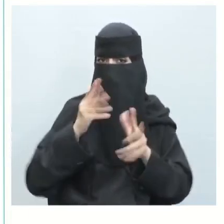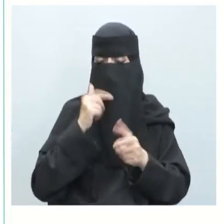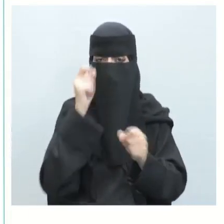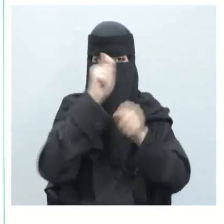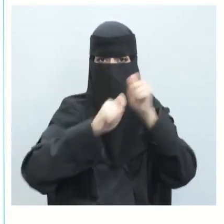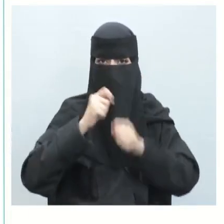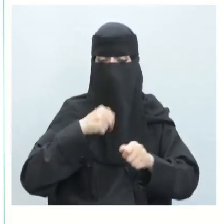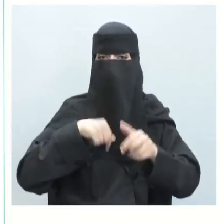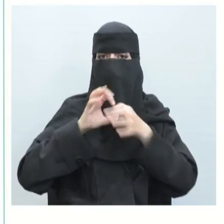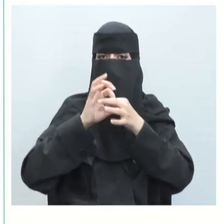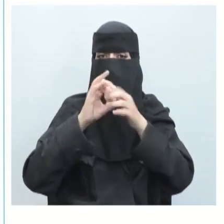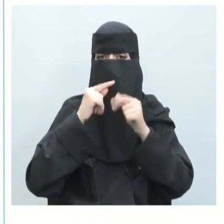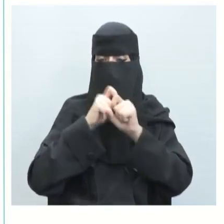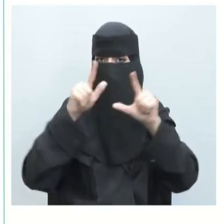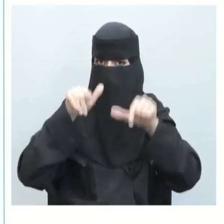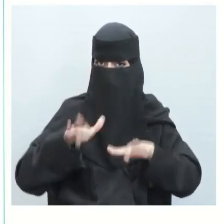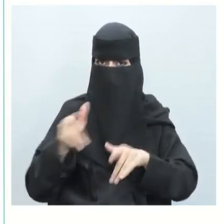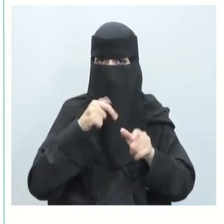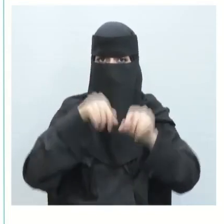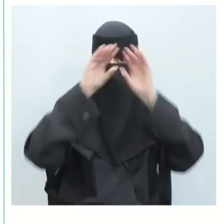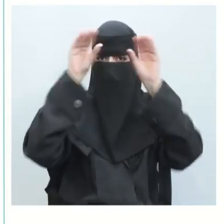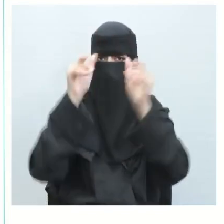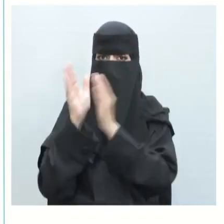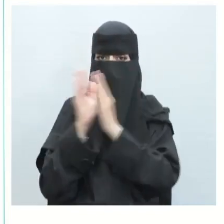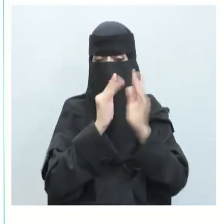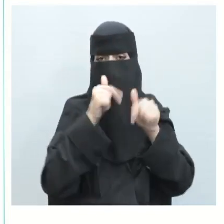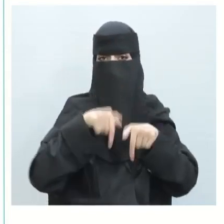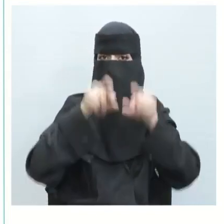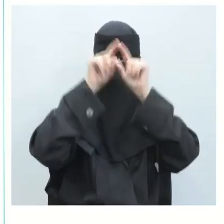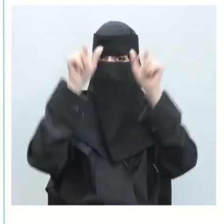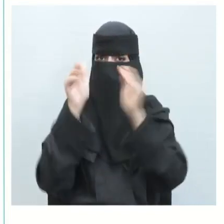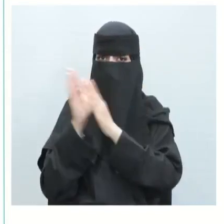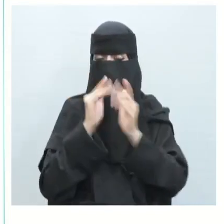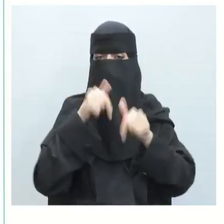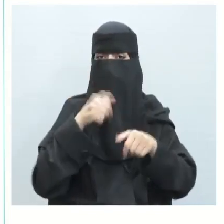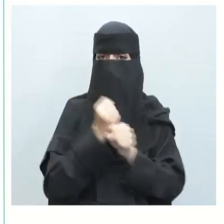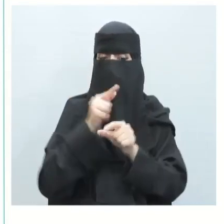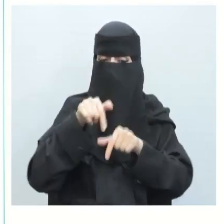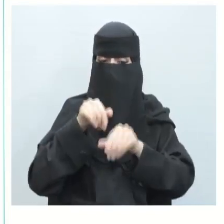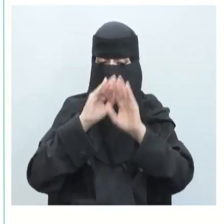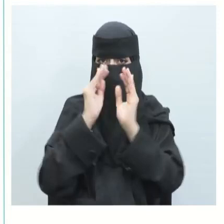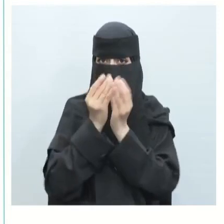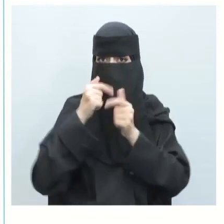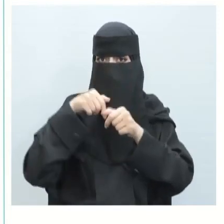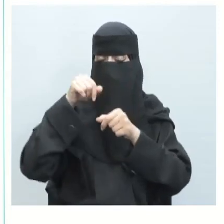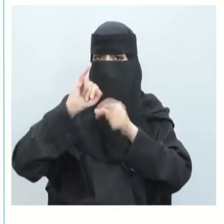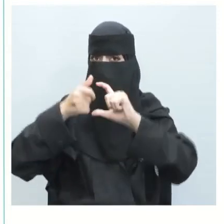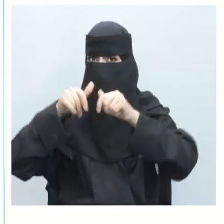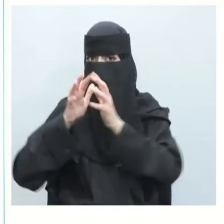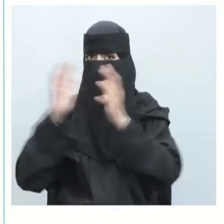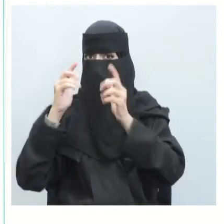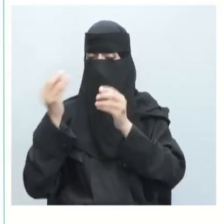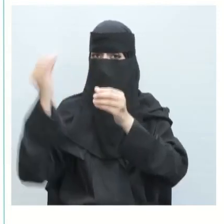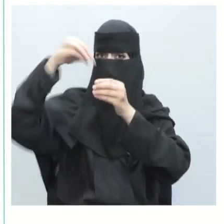عمليه الاتصال ستكون واضحه من خلال الهيكل ذكرنا الهيكل له دور في تنظيم العمل المنظمات الكبيره حينما يلتحق فيها